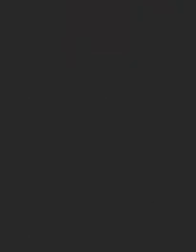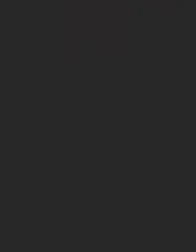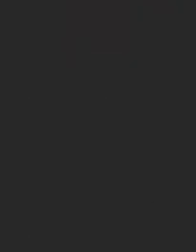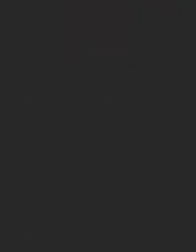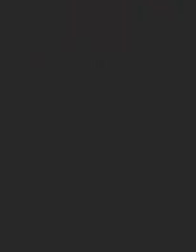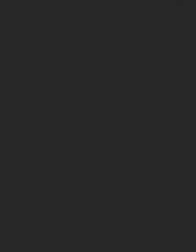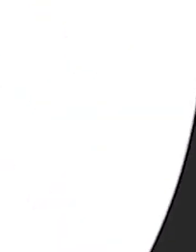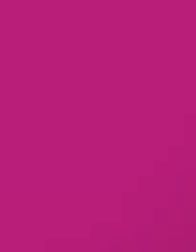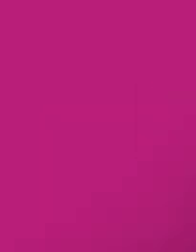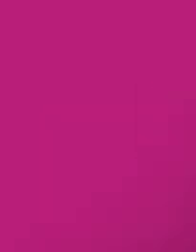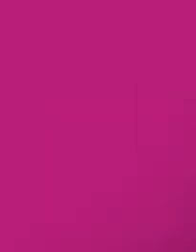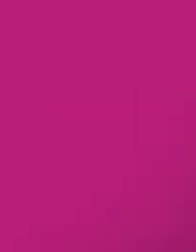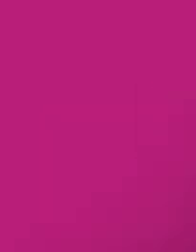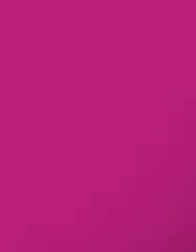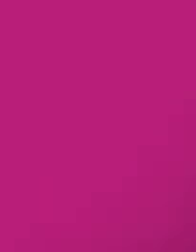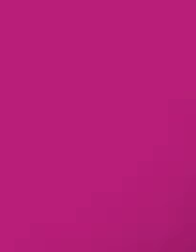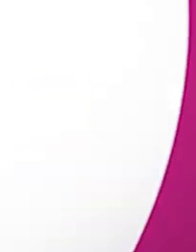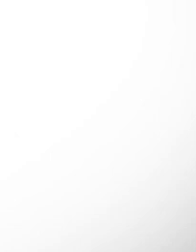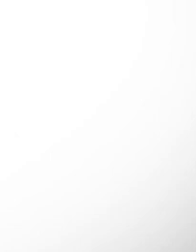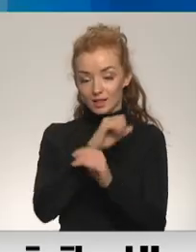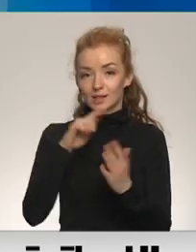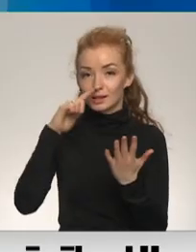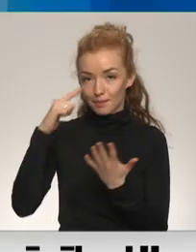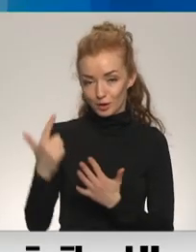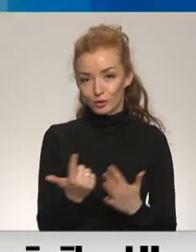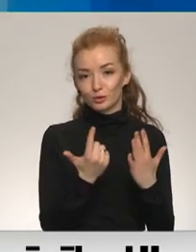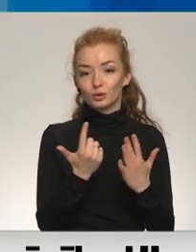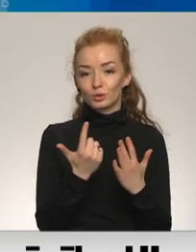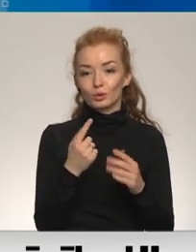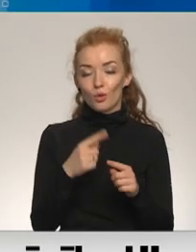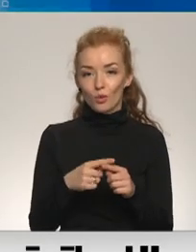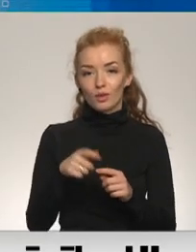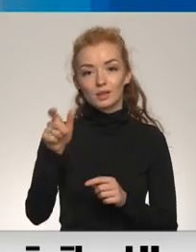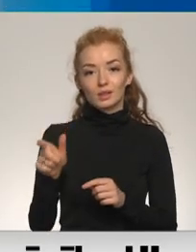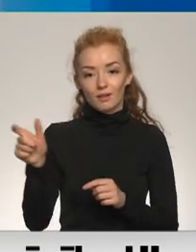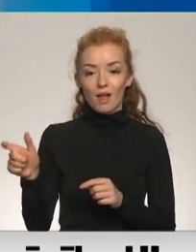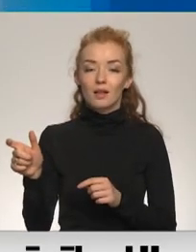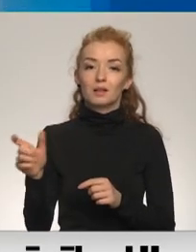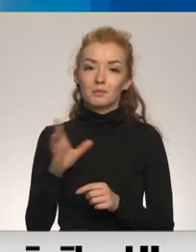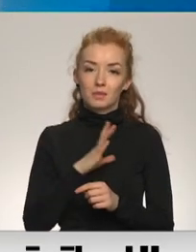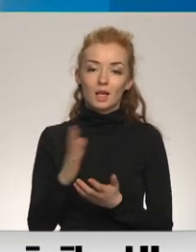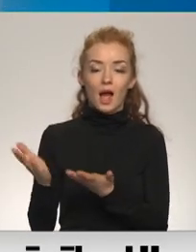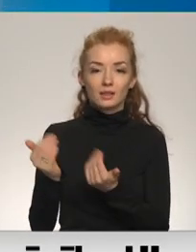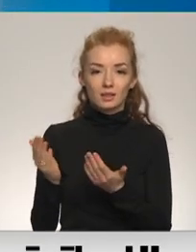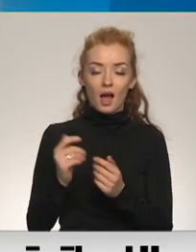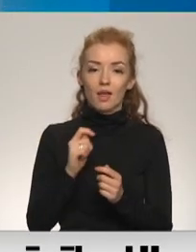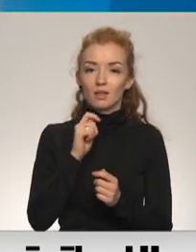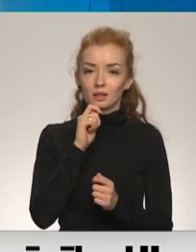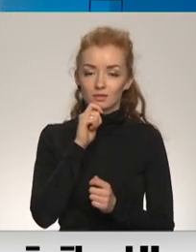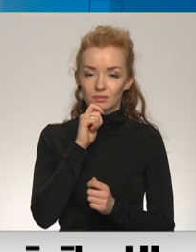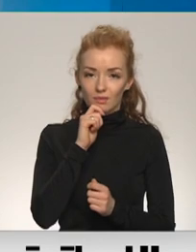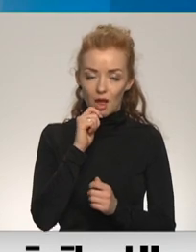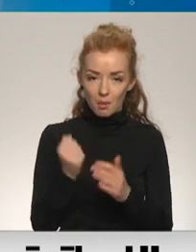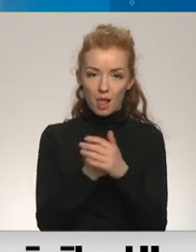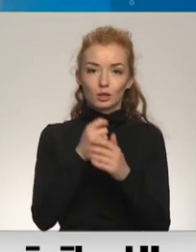Re, viss ēters ir te! Ja, un tā laikā arī cilvēki tika aicināti atbalstīt